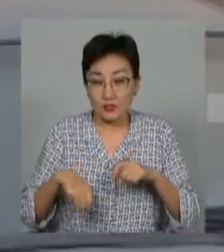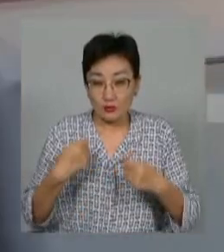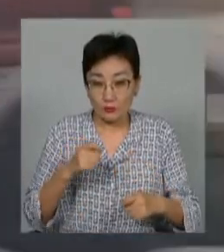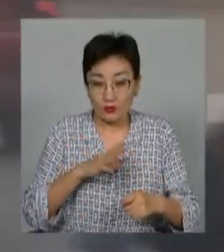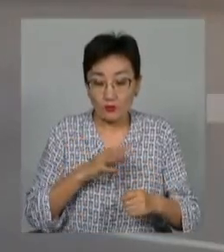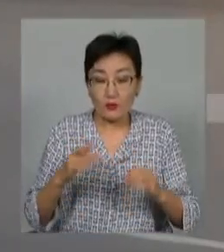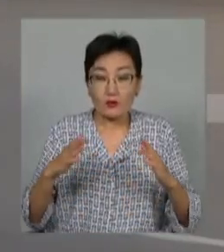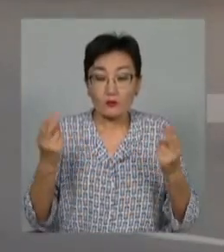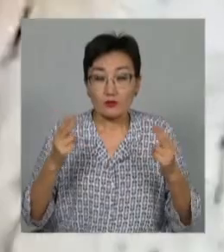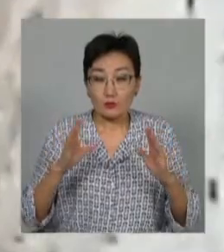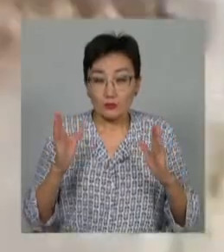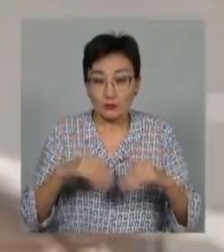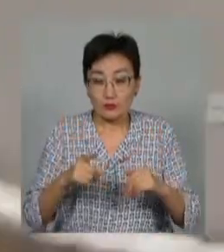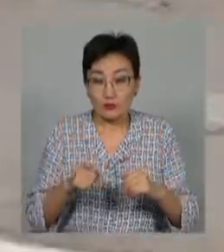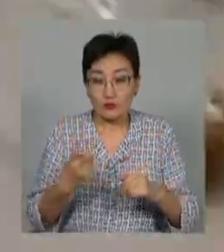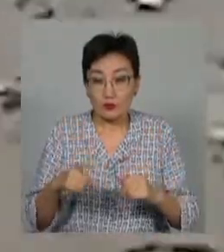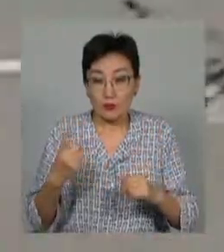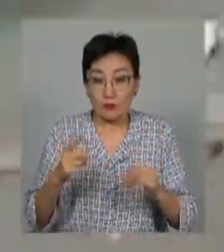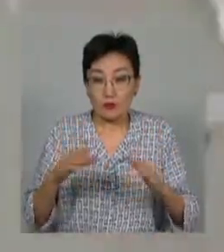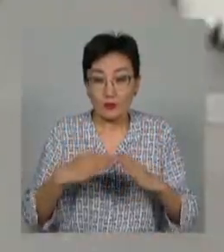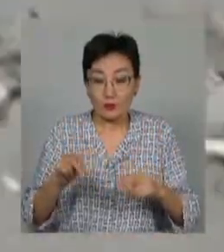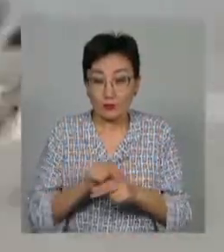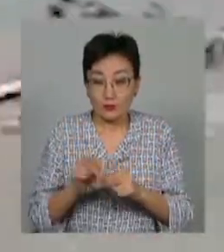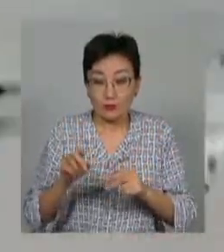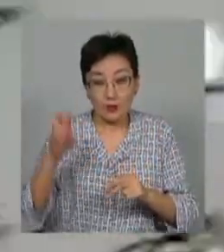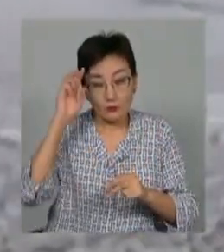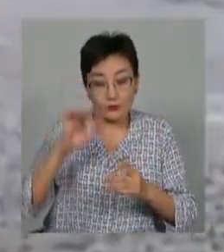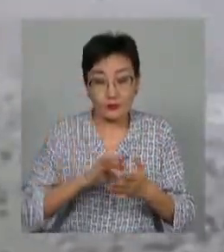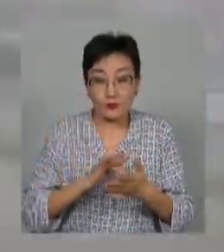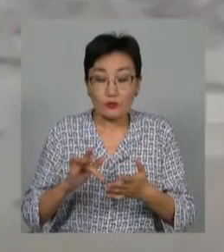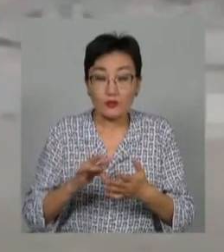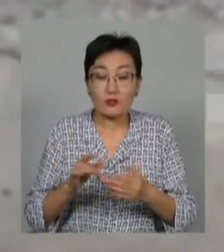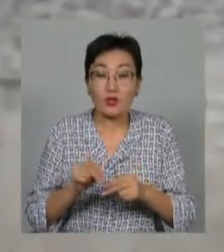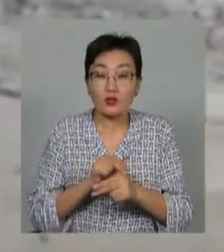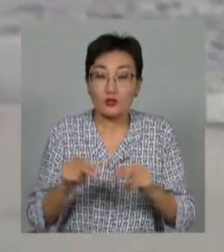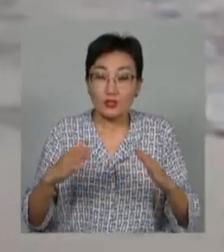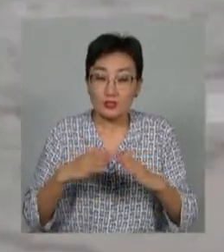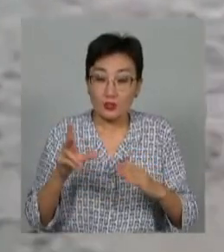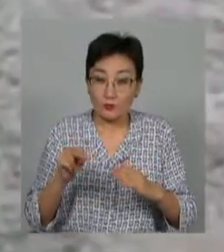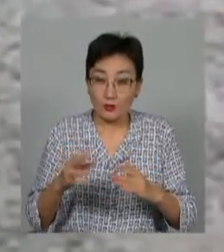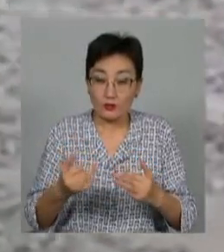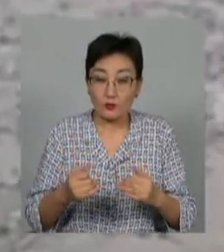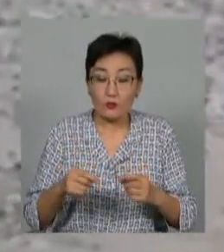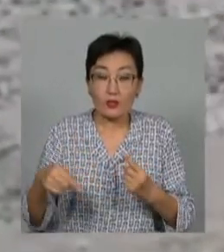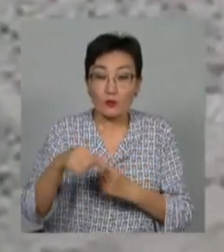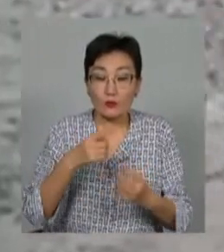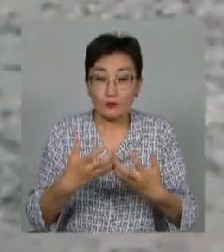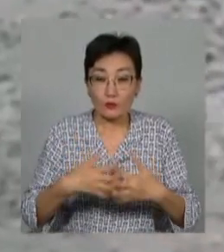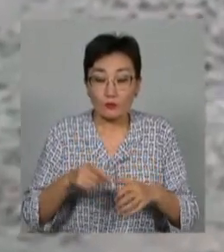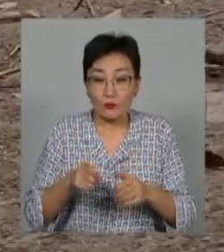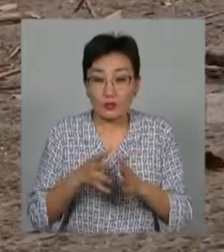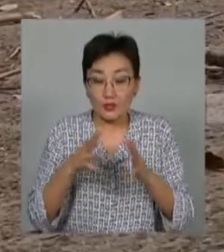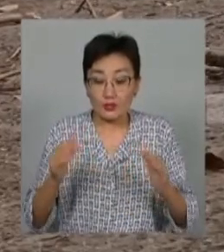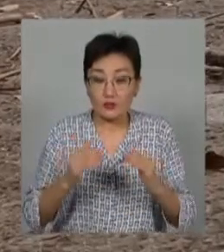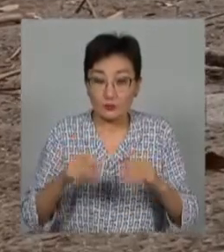енді қираған 121 нысан жөнделмек. Бұл тек мемлекет есебінен жөнделетін нысандардың саны. Тағы демеушілер есебінен 1000-нан аса